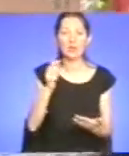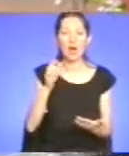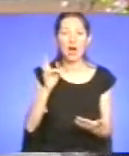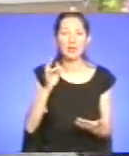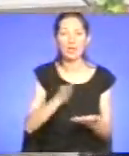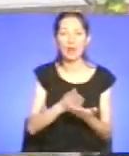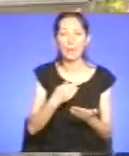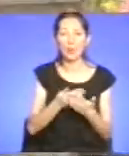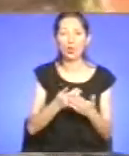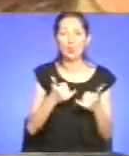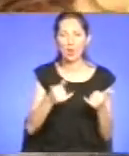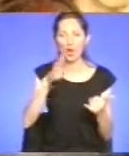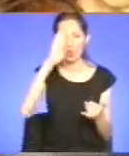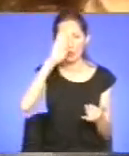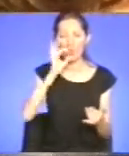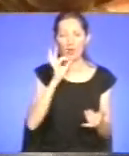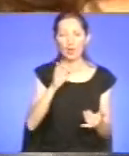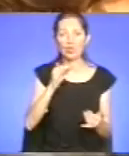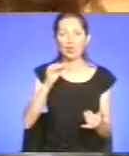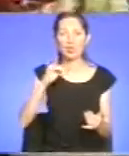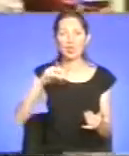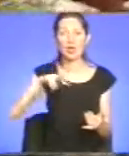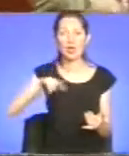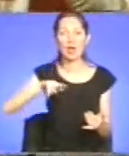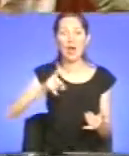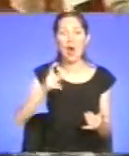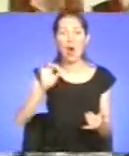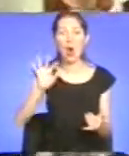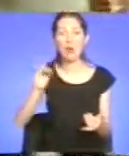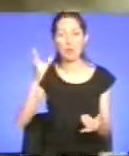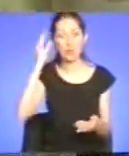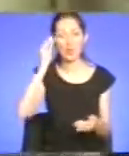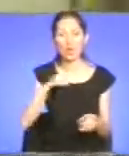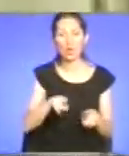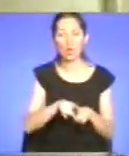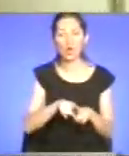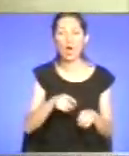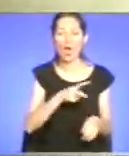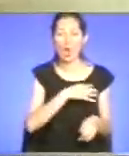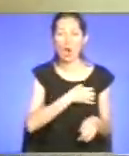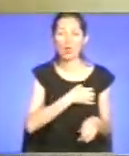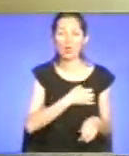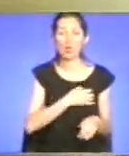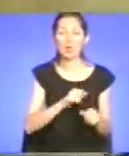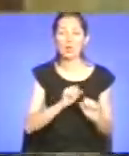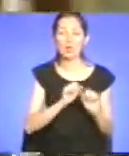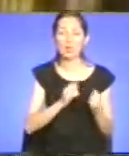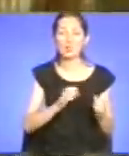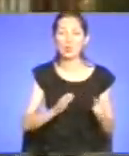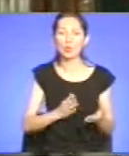для чоловіків, каже Юрій Желіховський. Вважає, що таких нагород заслуговують рішучі особистості, як і княгиня